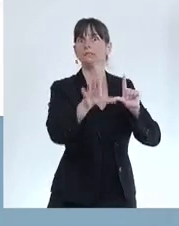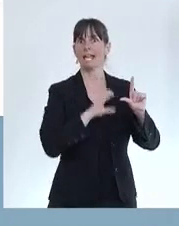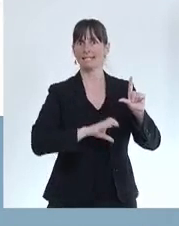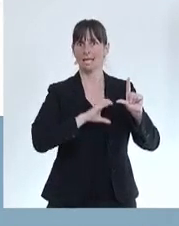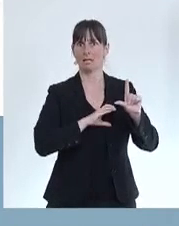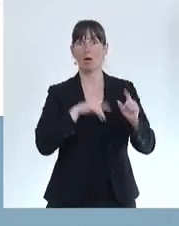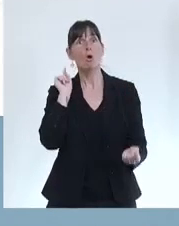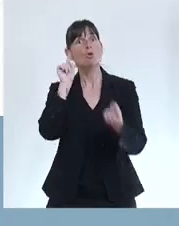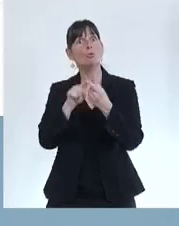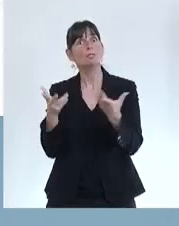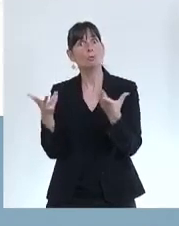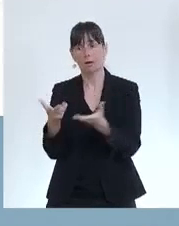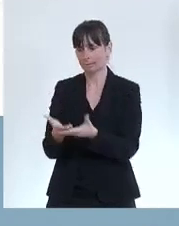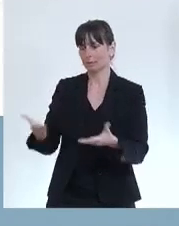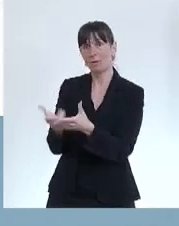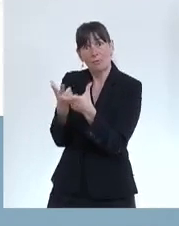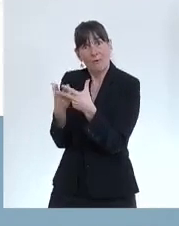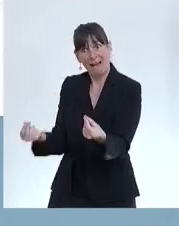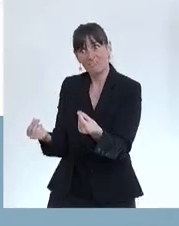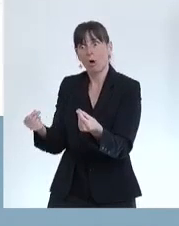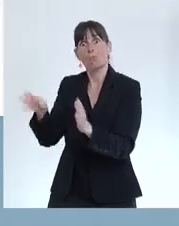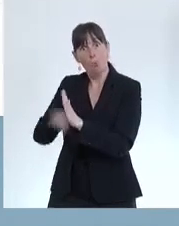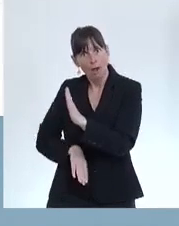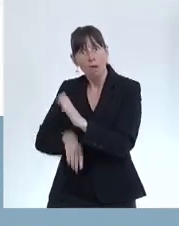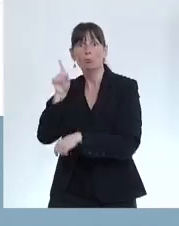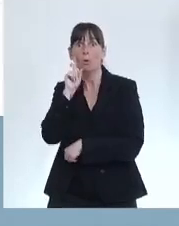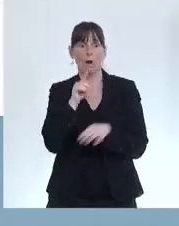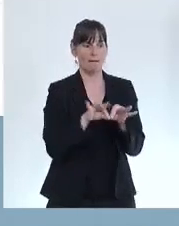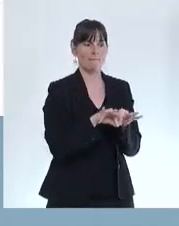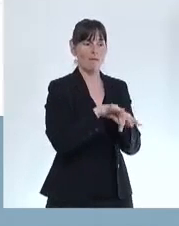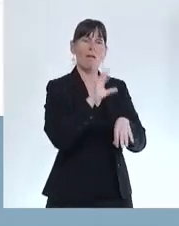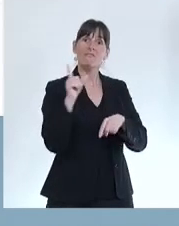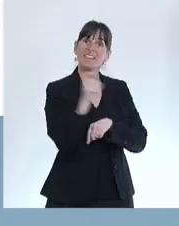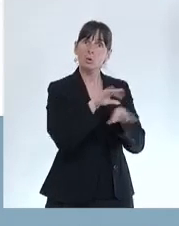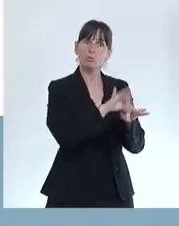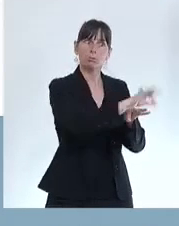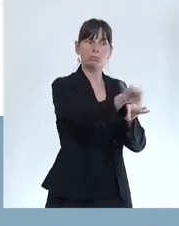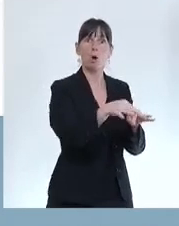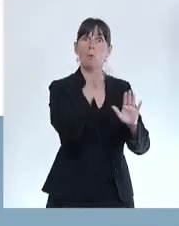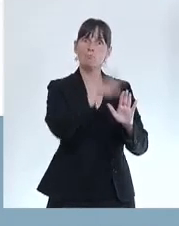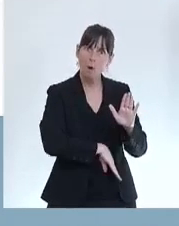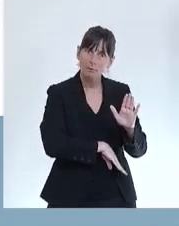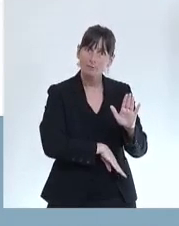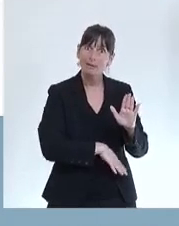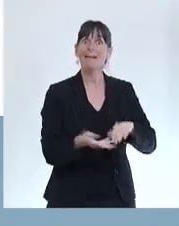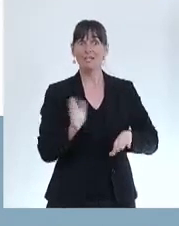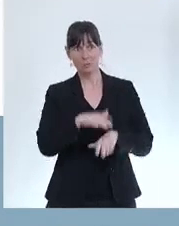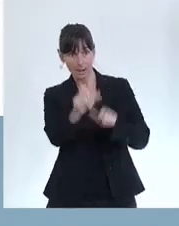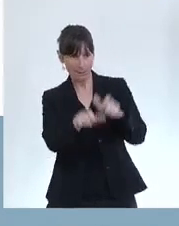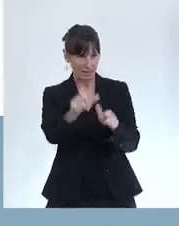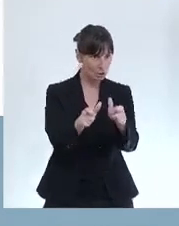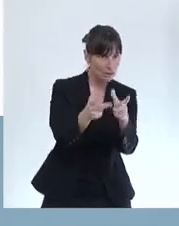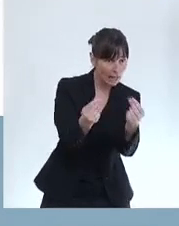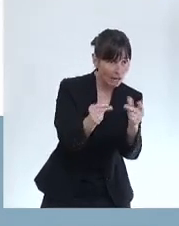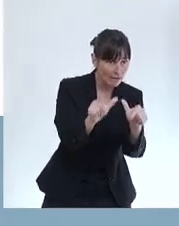moins de cas sévères parce qu'il y a moins de circulation du virus, de façon à ce que le nombre de cas qui justifient une admission en service de réanimation